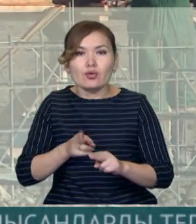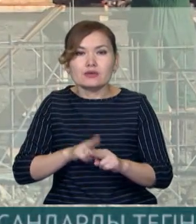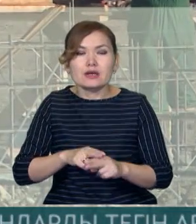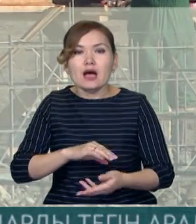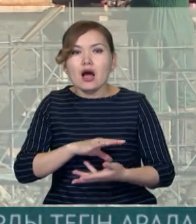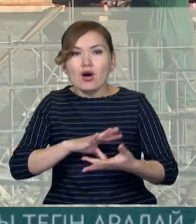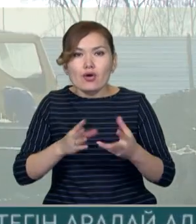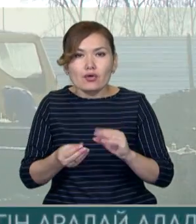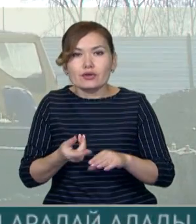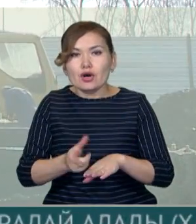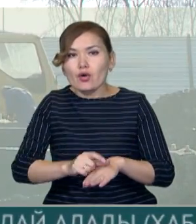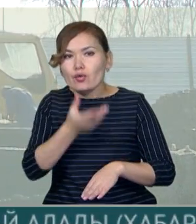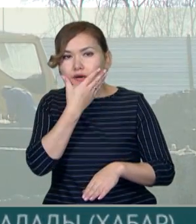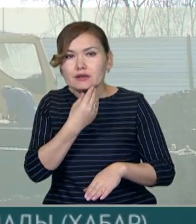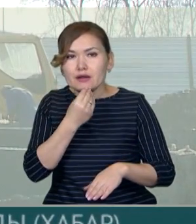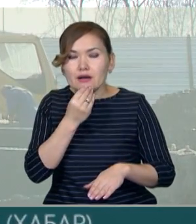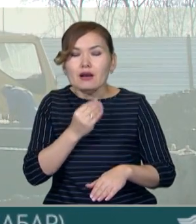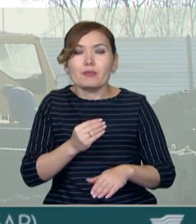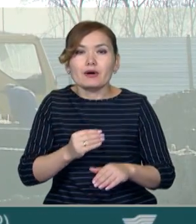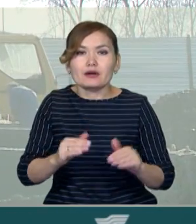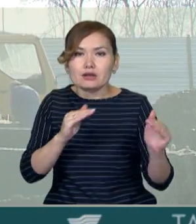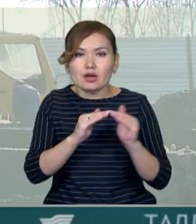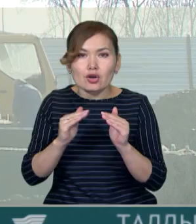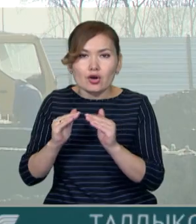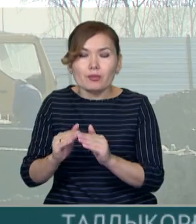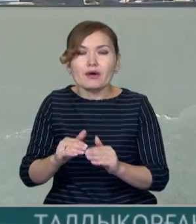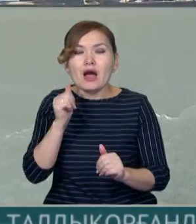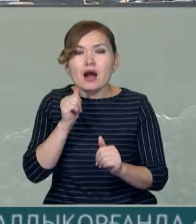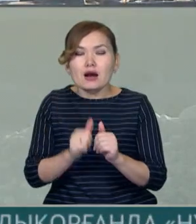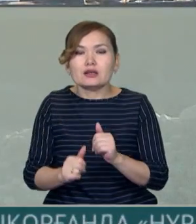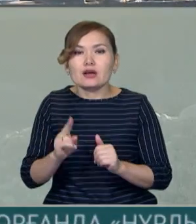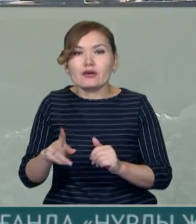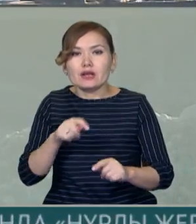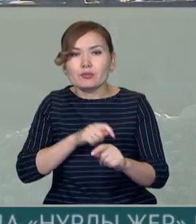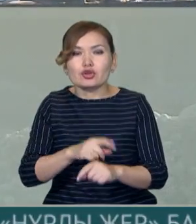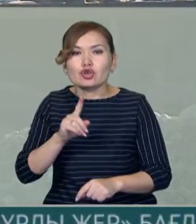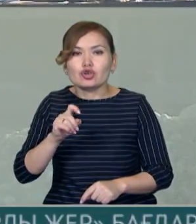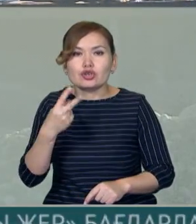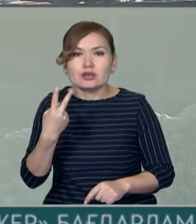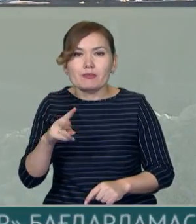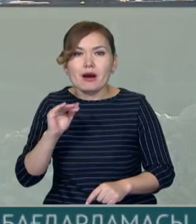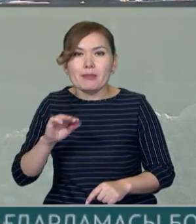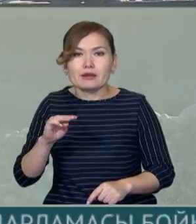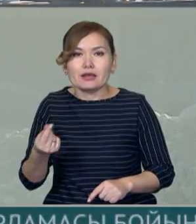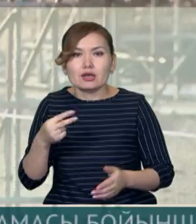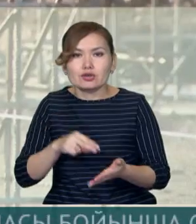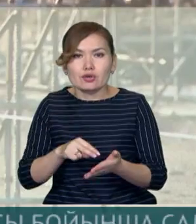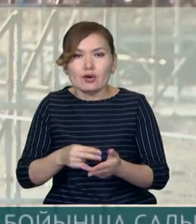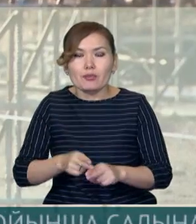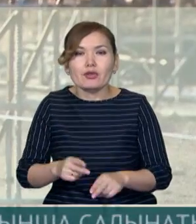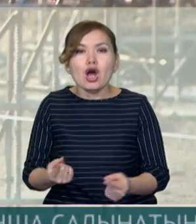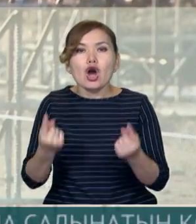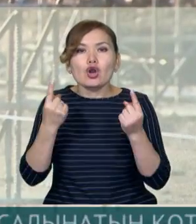бұл сәнді баспаналардың әрбір шаршы метрі 120 мың теңгеден аспайды. Жалпы коттеджді қалашықты 600-ден астам зәулім үйлер